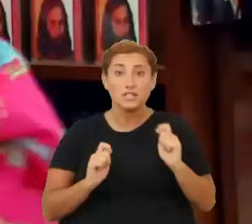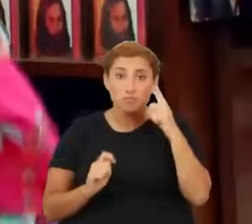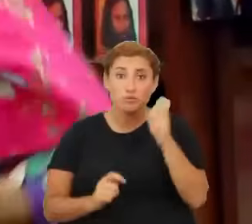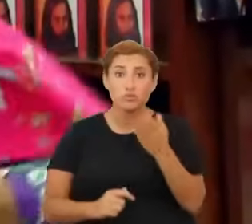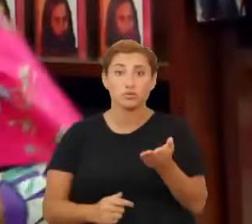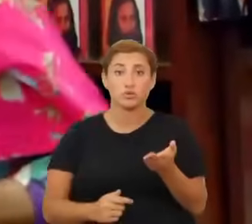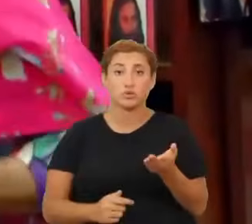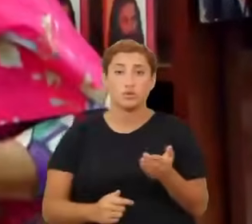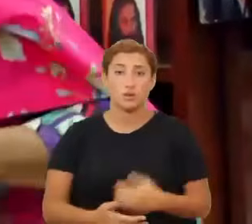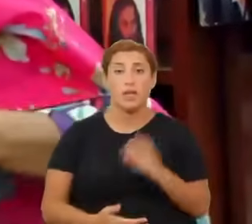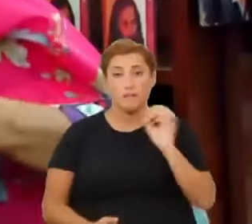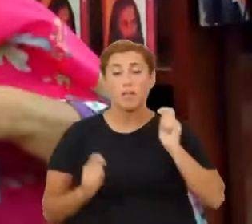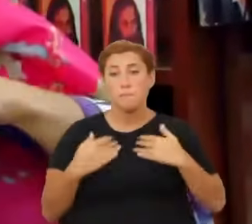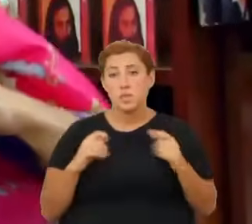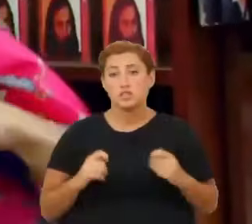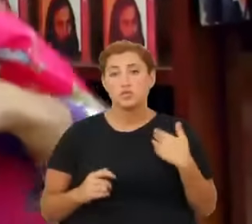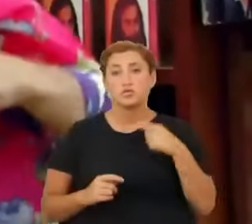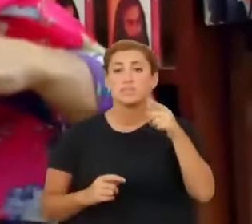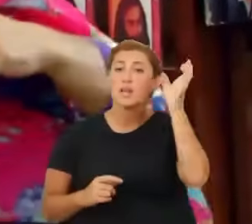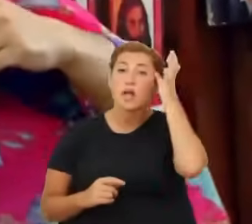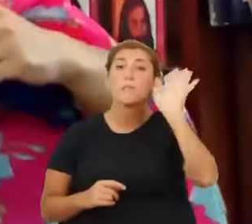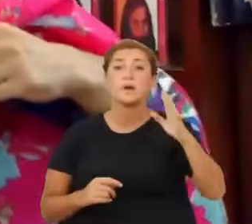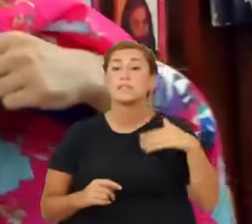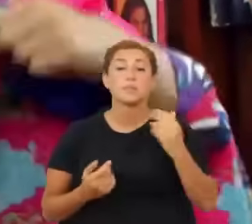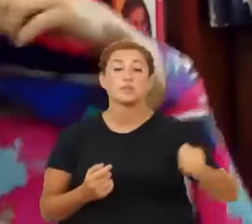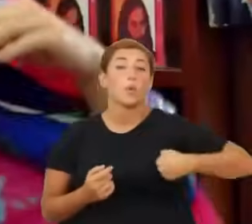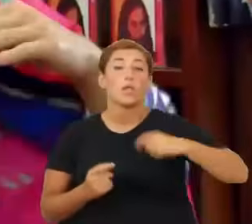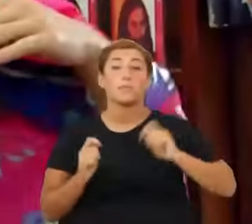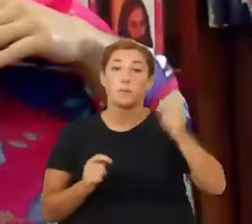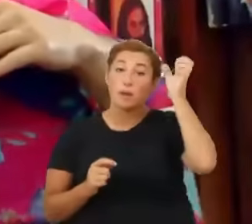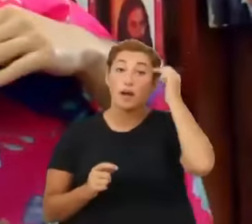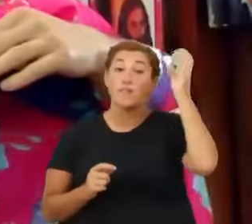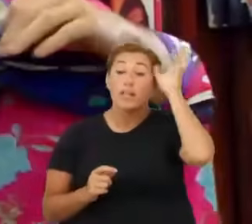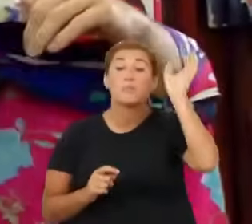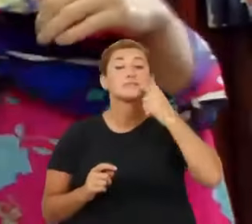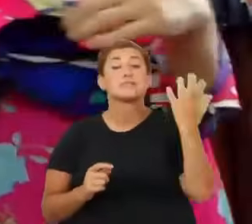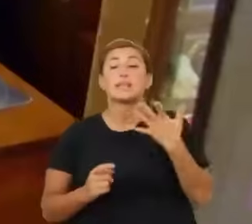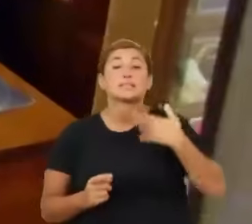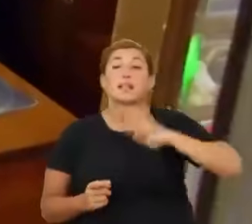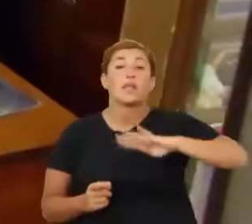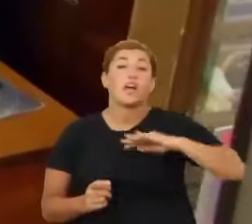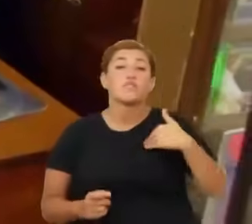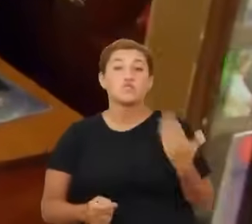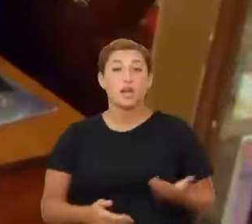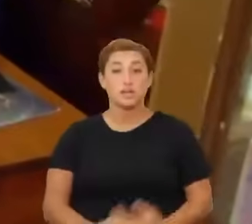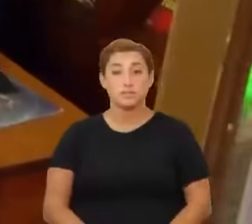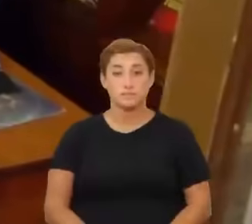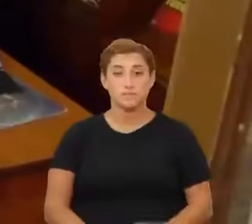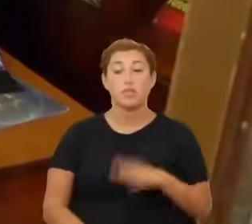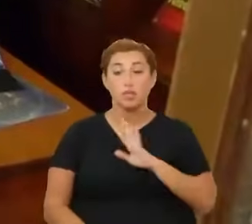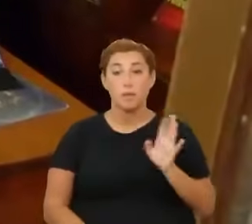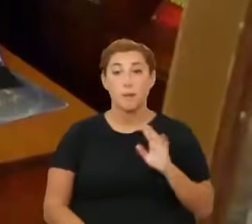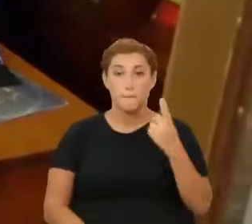zorunda mısın? Evet, yapmak zorundayım. Seni kafama takmasam koluma nasıl takacağım? Kafama takmasaydım bu kadar yıl nasıl dayanacaktım ben?